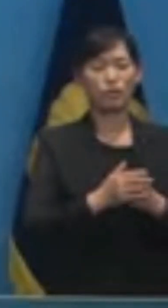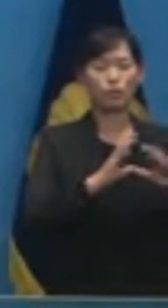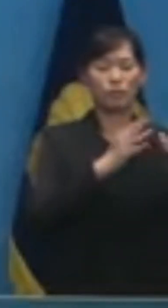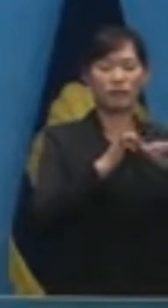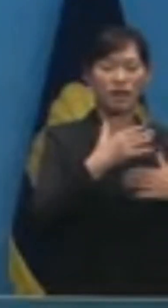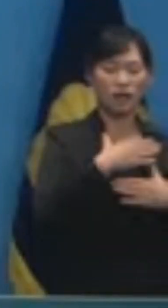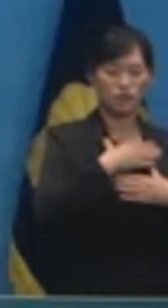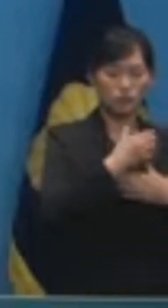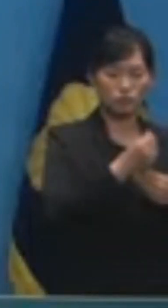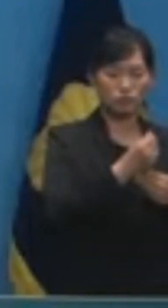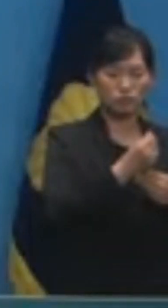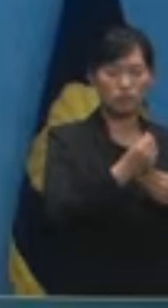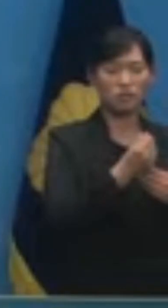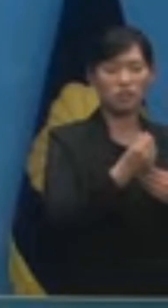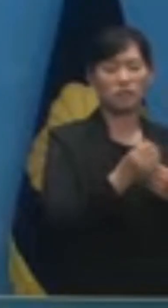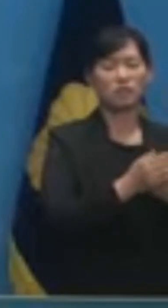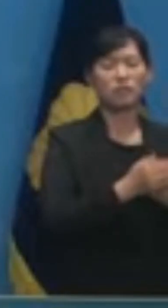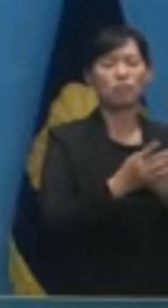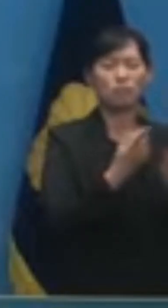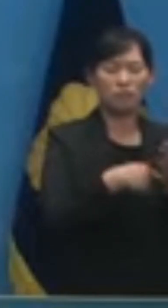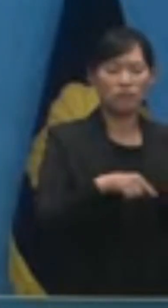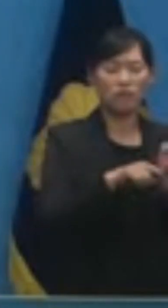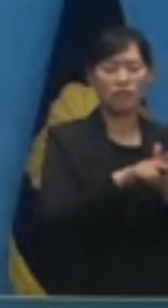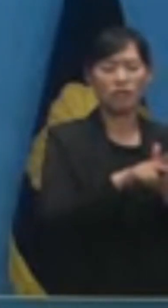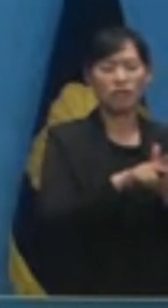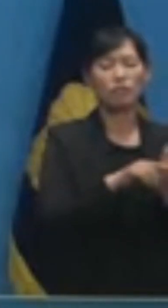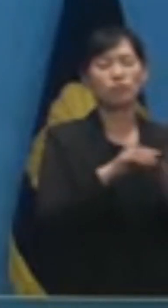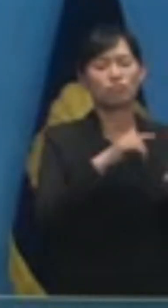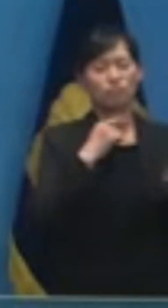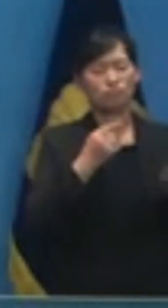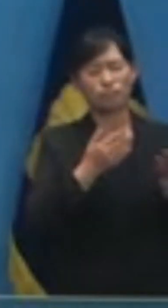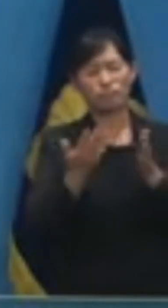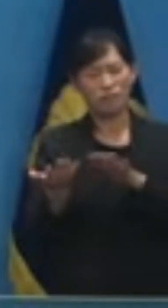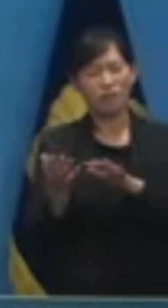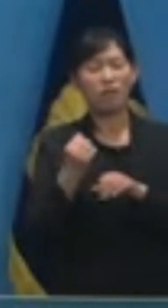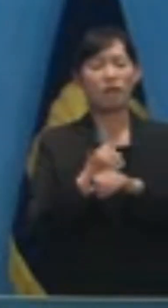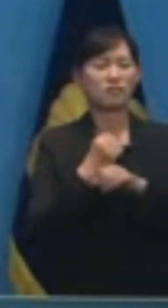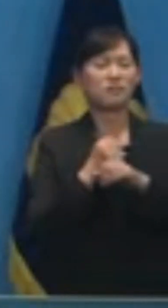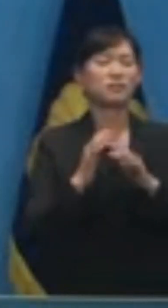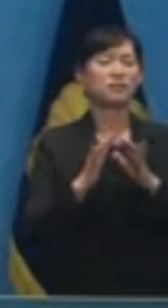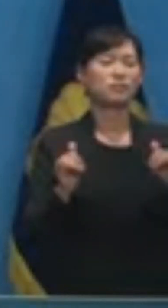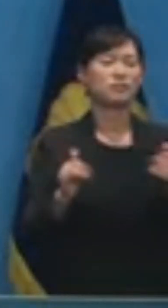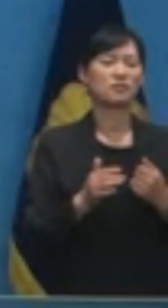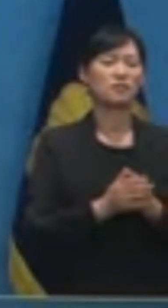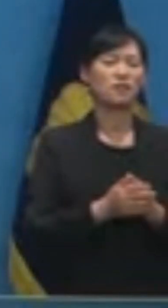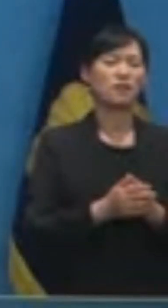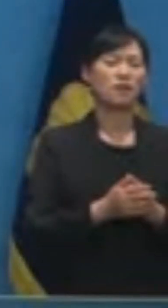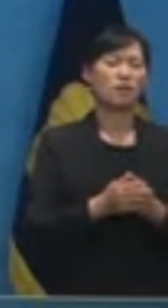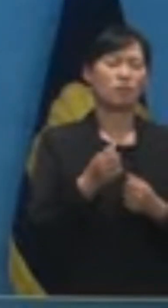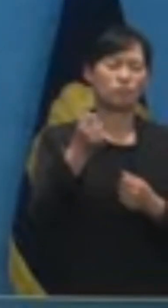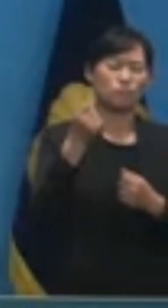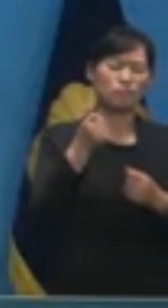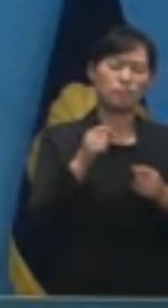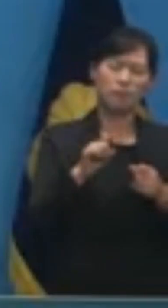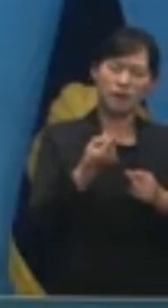지키다 순직한 소방공무원들은 대한민국 정부가 수립한 이래 수백 명에